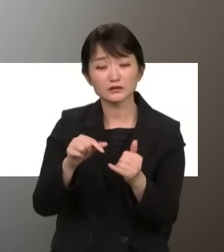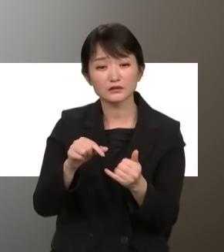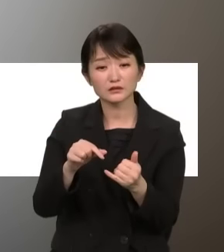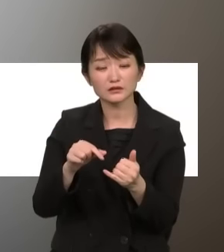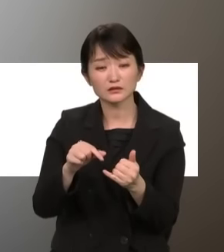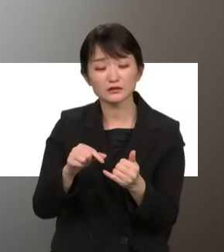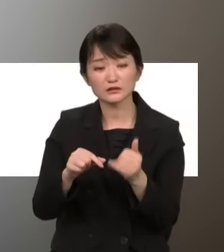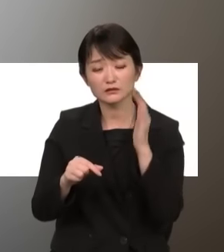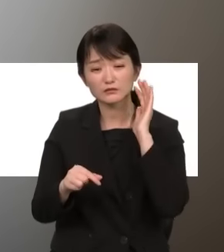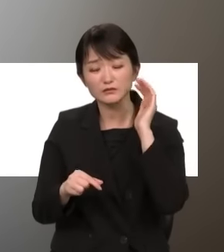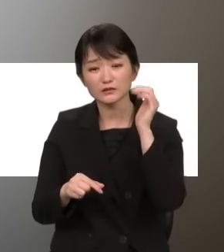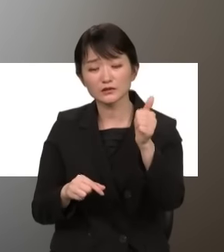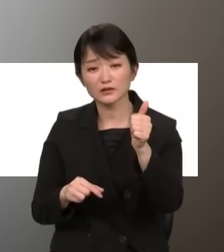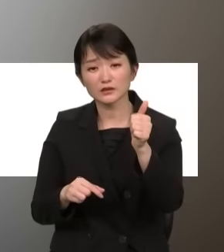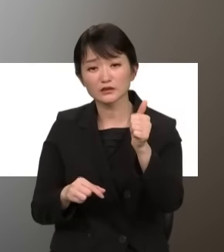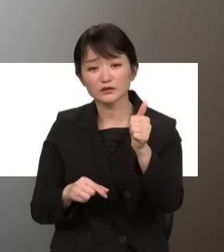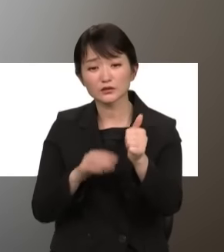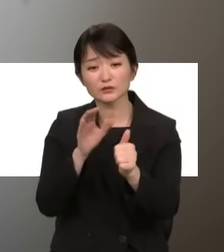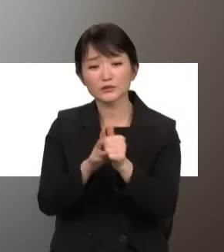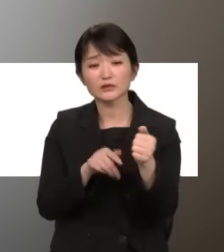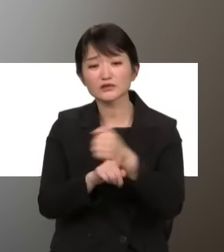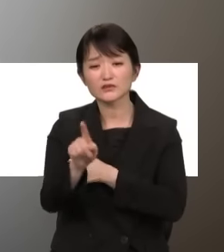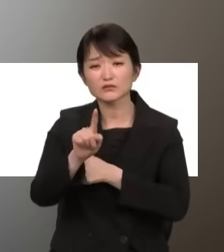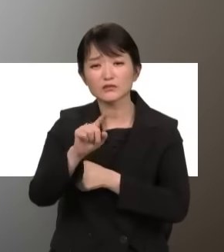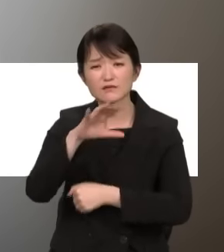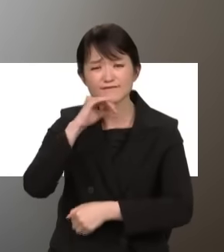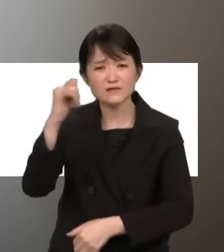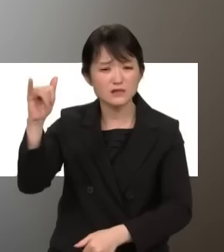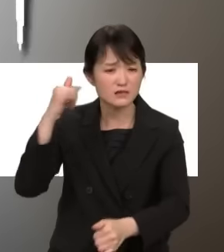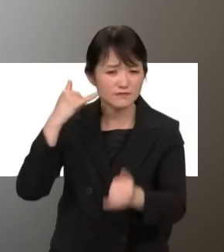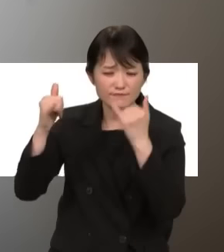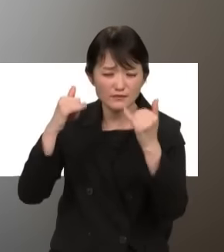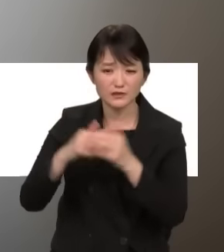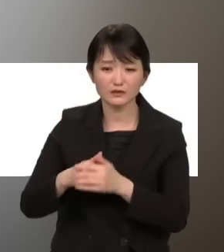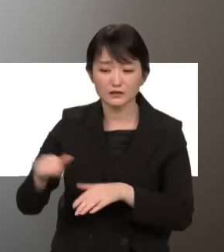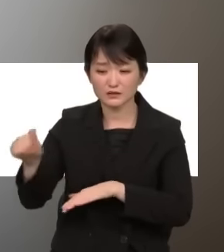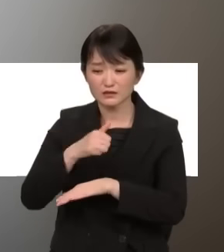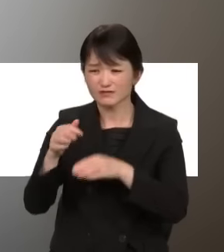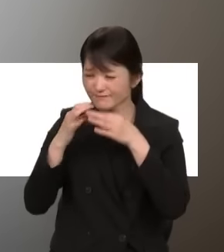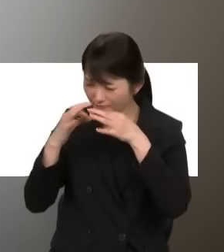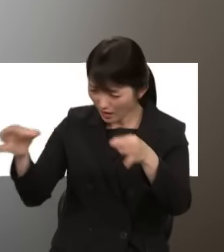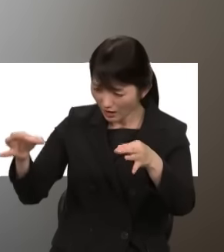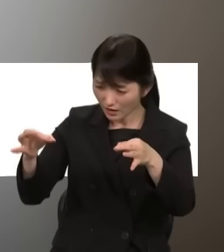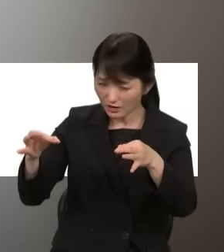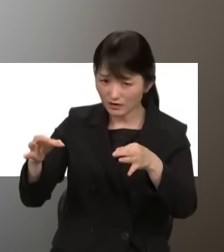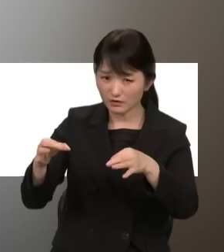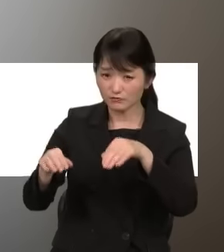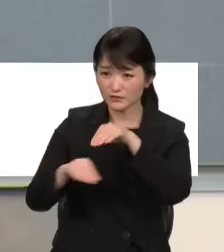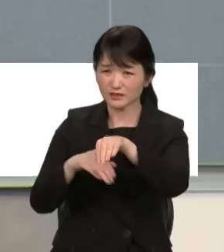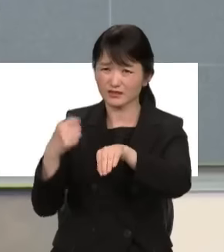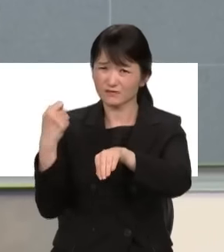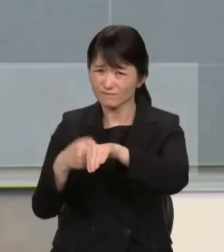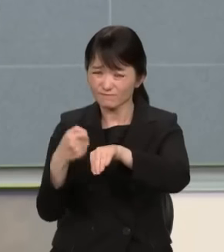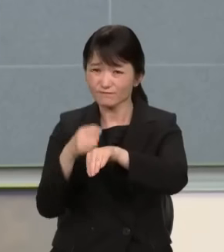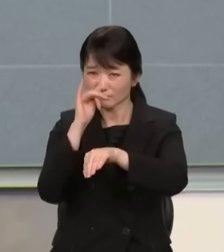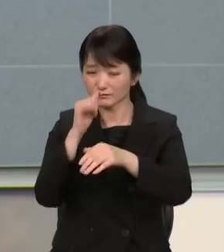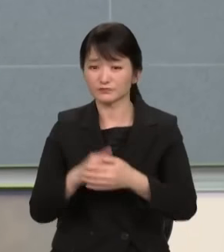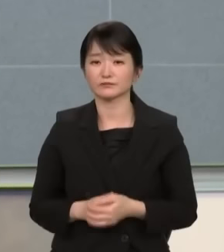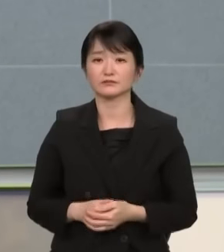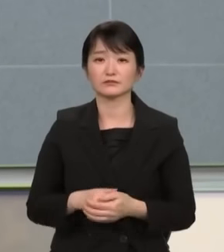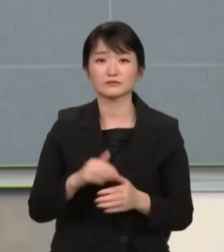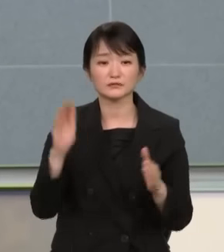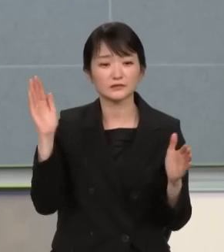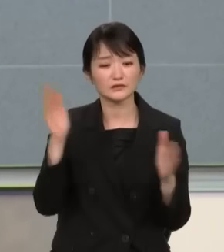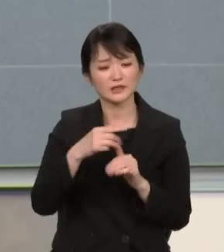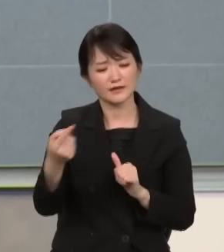수 있냐라고 굉장히 항의 전화를 많이 받았는데 지나가면 막 소리를 지르거나 이제 뭐 차를 두들기거나 이런 학생들은